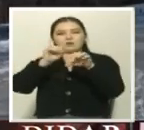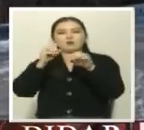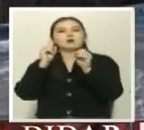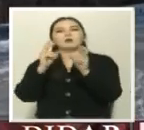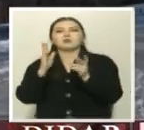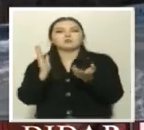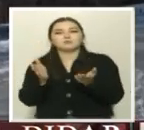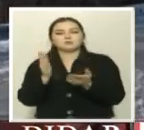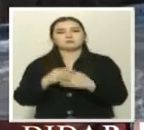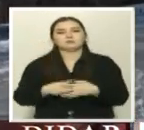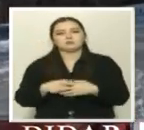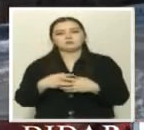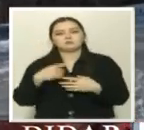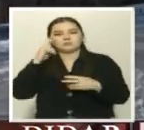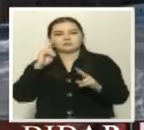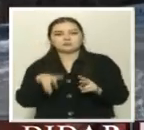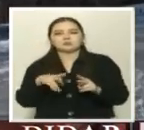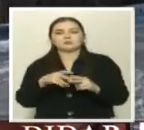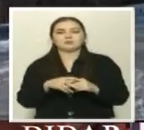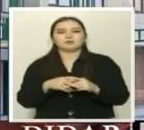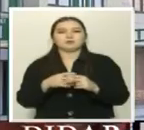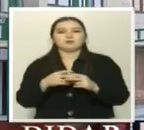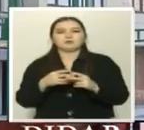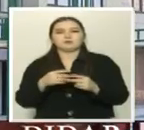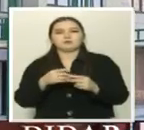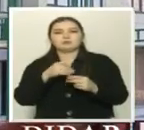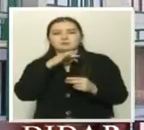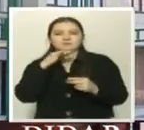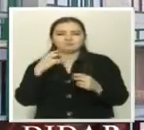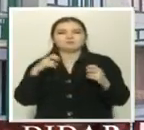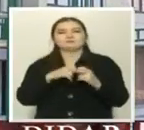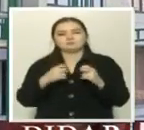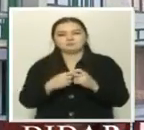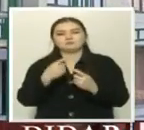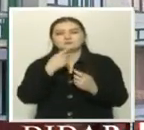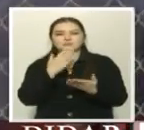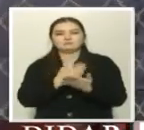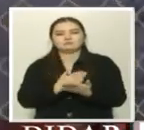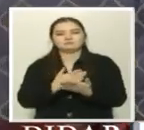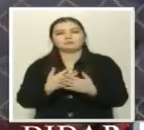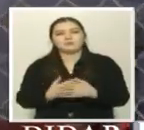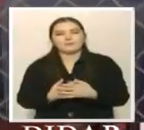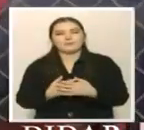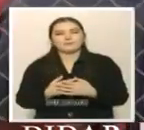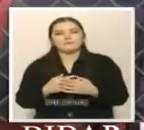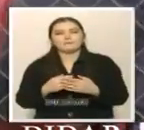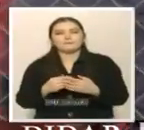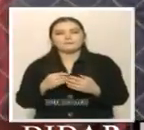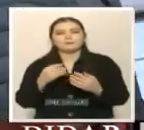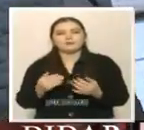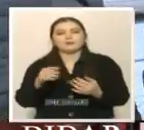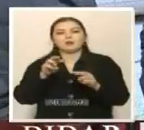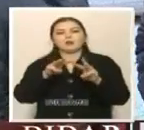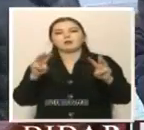айда, максимум 1 айда тартыламыз. Ішіп бітіп тұр. Ал әкімдік мердігерге көгілдір отынды 19-шы шағын ауданнан тартуды